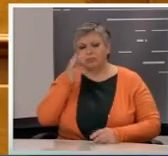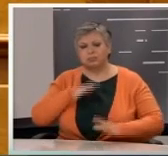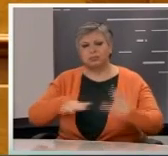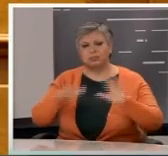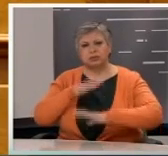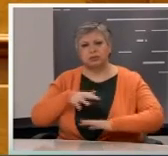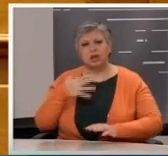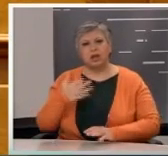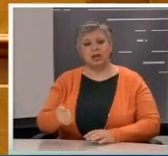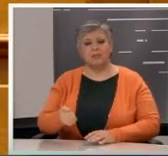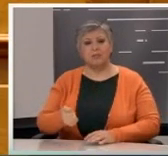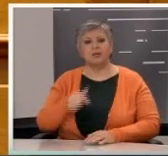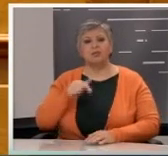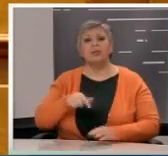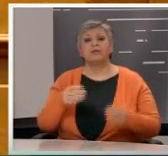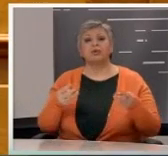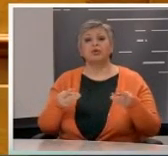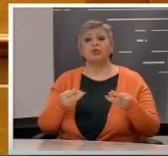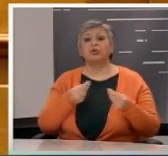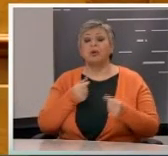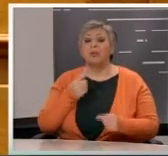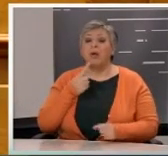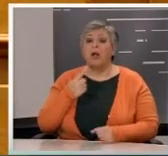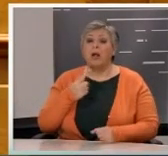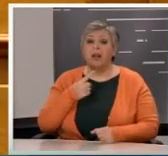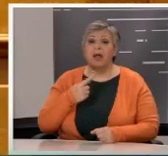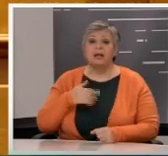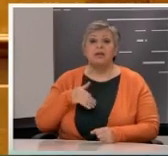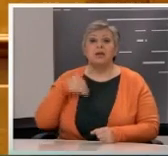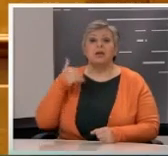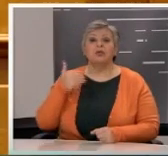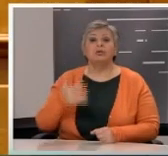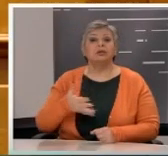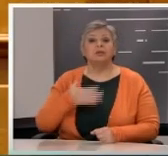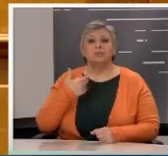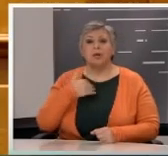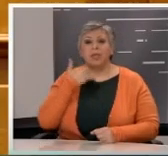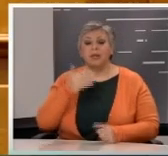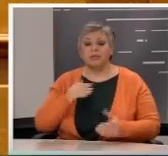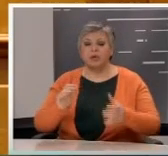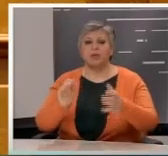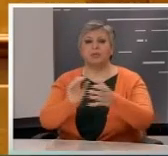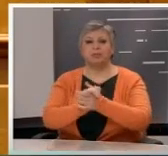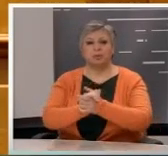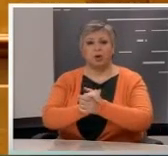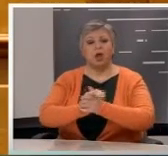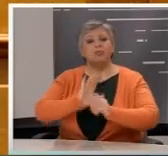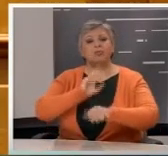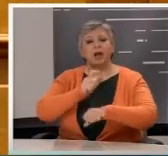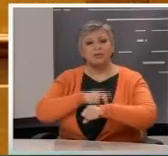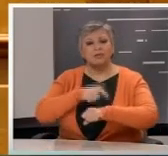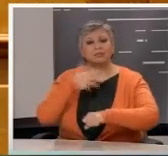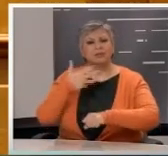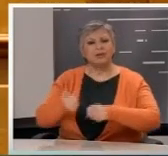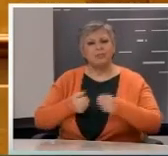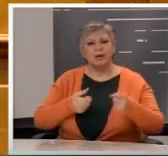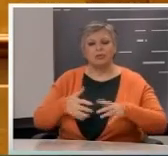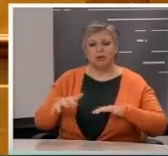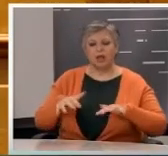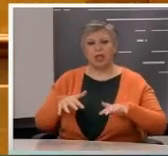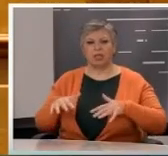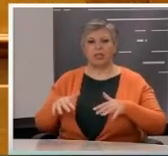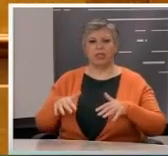εξουσίας, υπονομεύουν δήθεν τις δυνατότητες συνένεσης σε περίοδο γεωπολιτικής αστάθειας και εξωτερικών